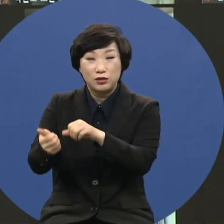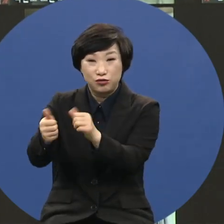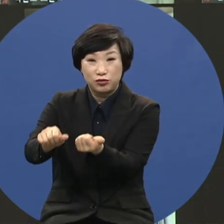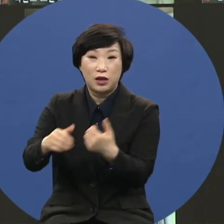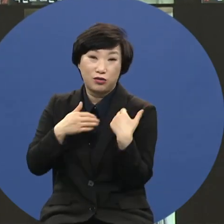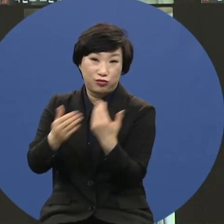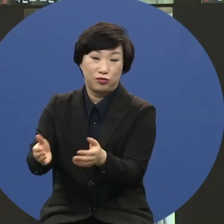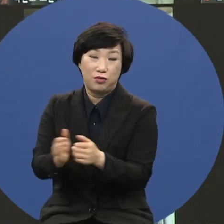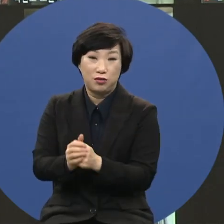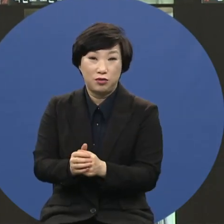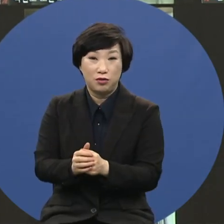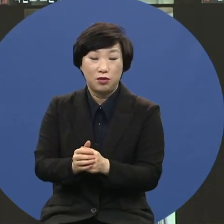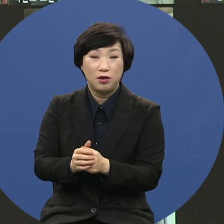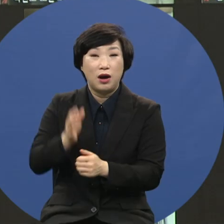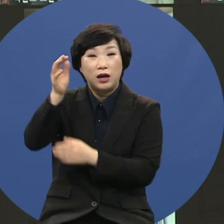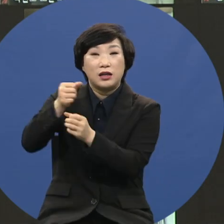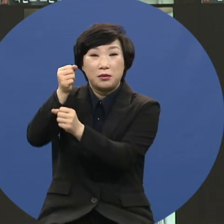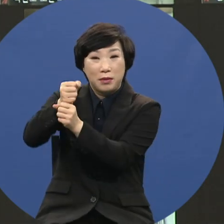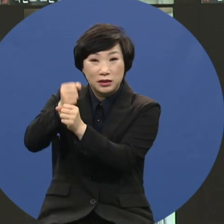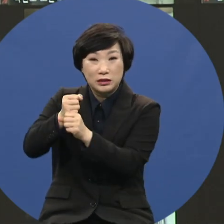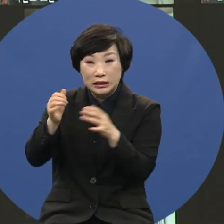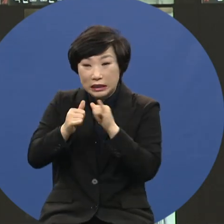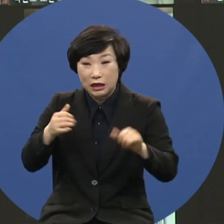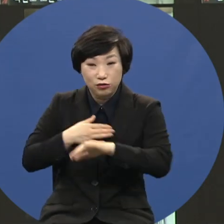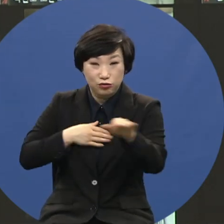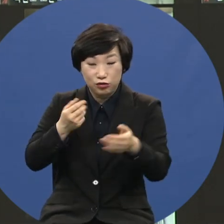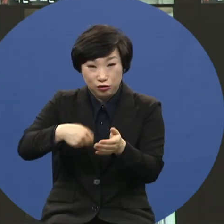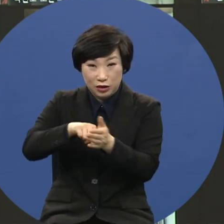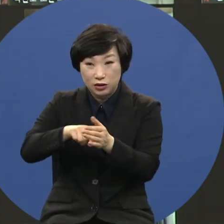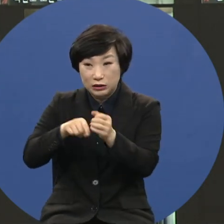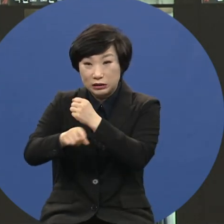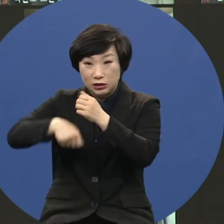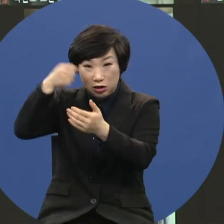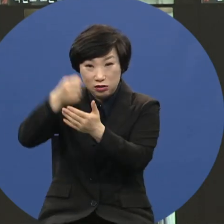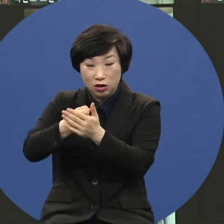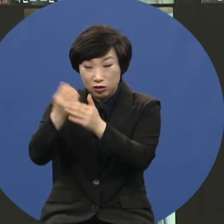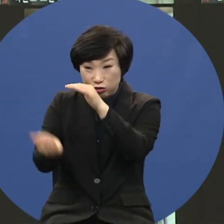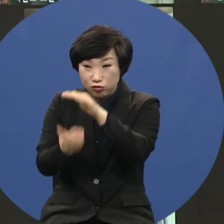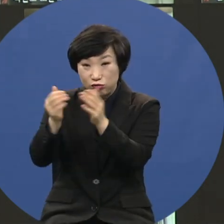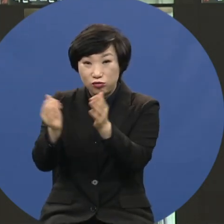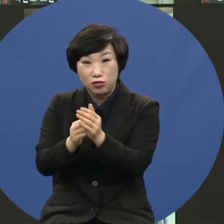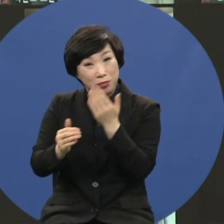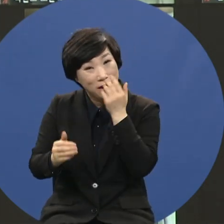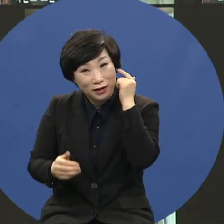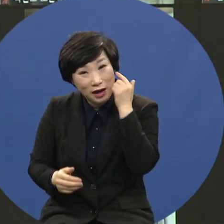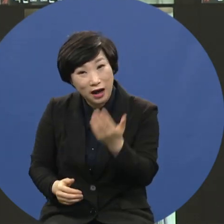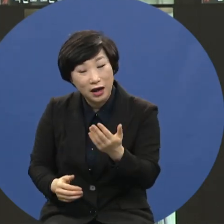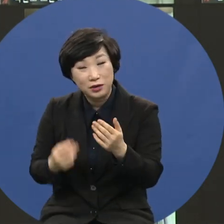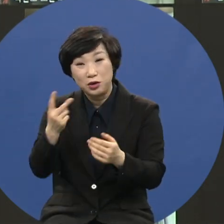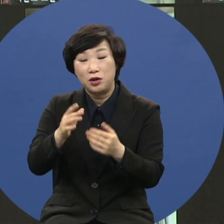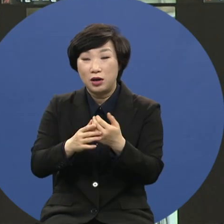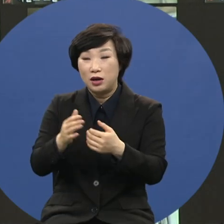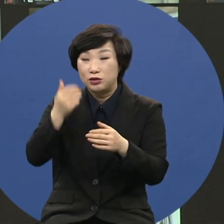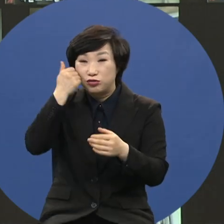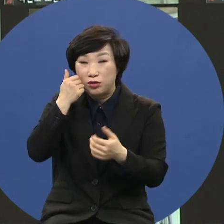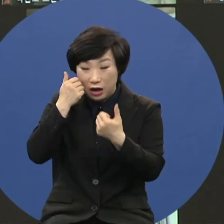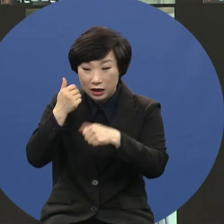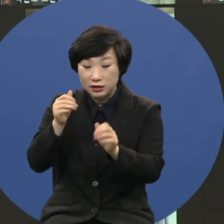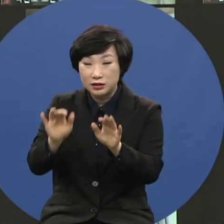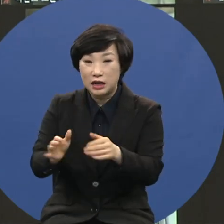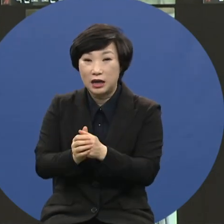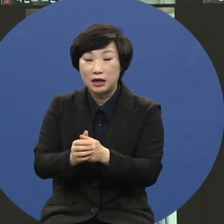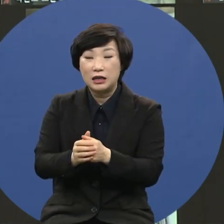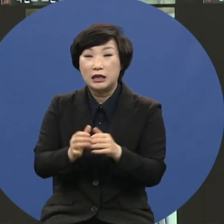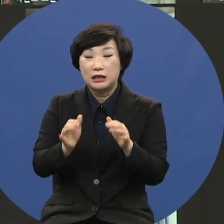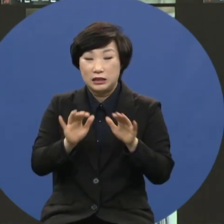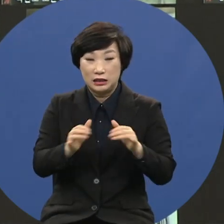위해서 이렇게 뜻을 정하시고 이루시고 어떤 아들은 또 아버지 뜻이라고 해서 자기가 만든 피조물에